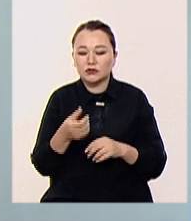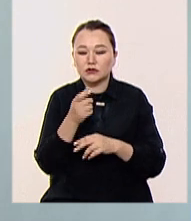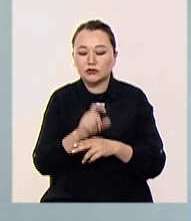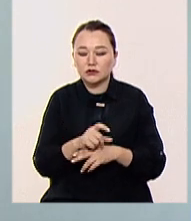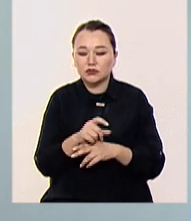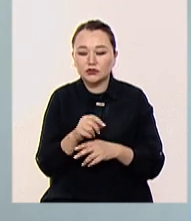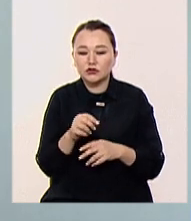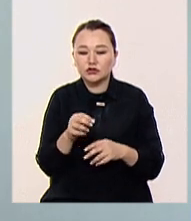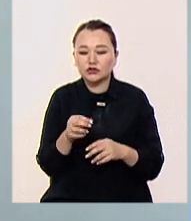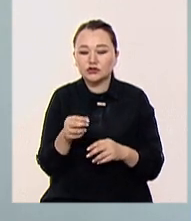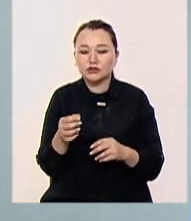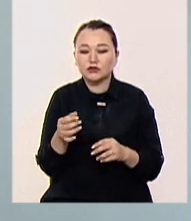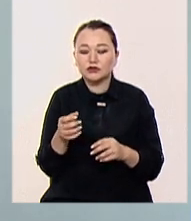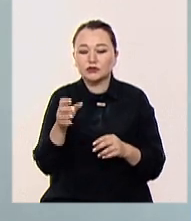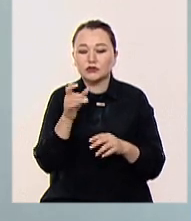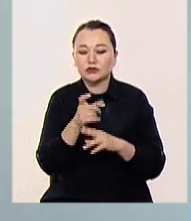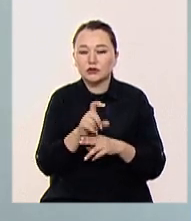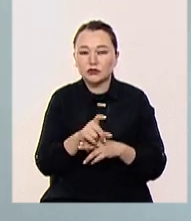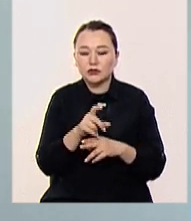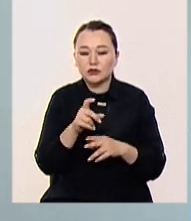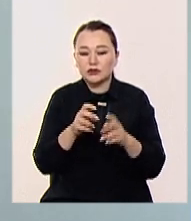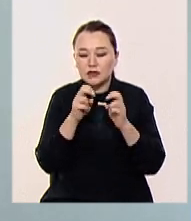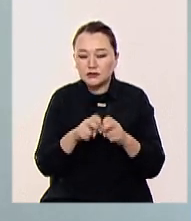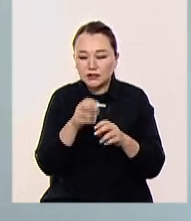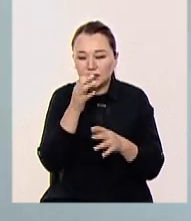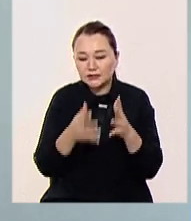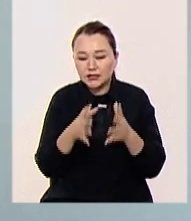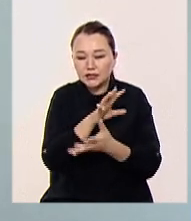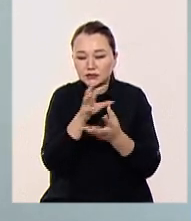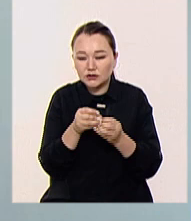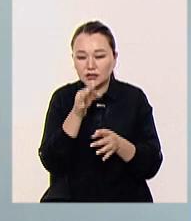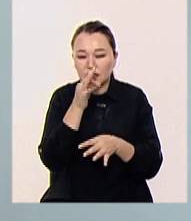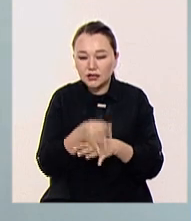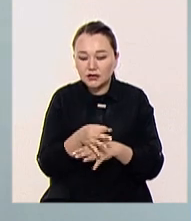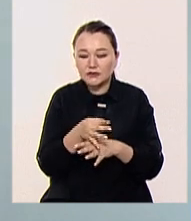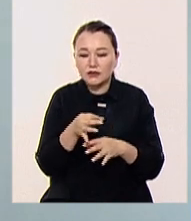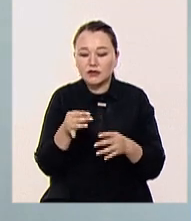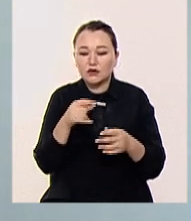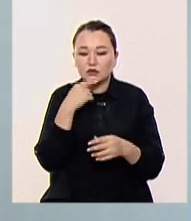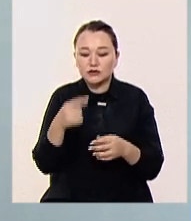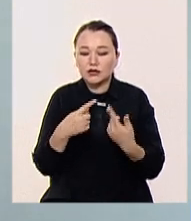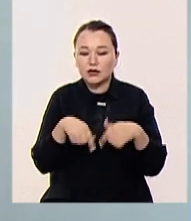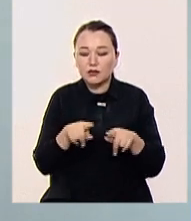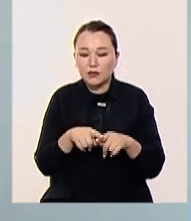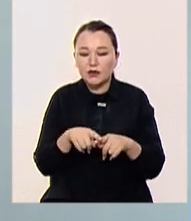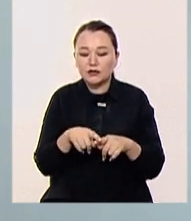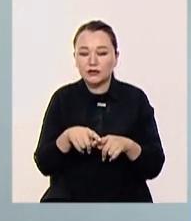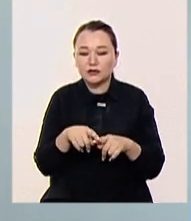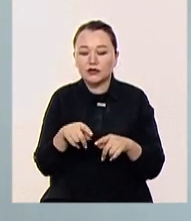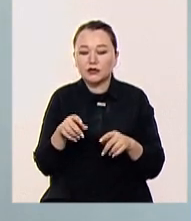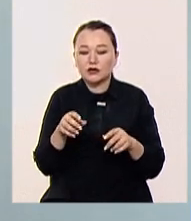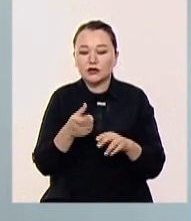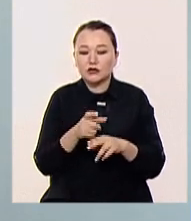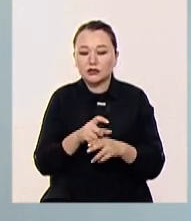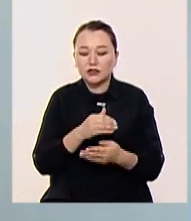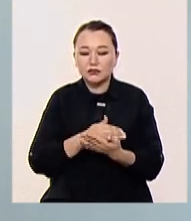біздегі егерде халықтың тұтынатын тауарларын саналайтын болсақ, Ресейдің компанияларының үлесі өте жоғары.